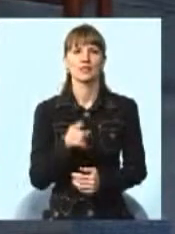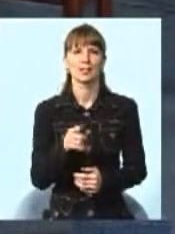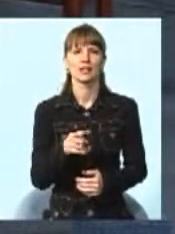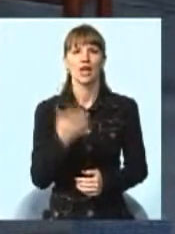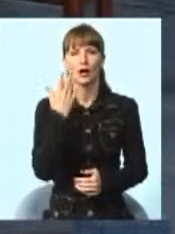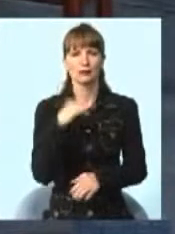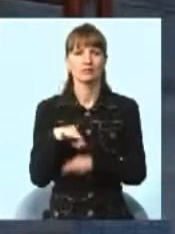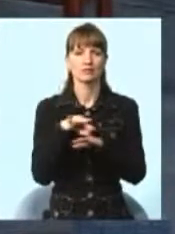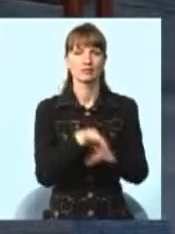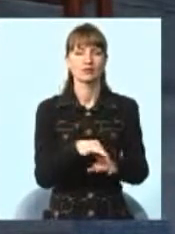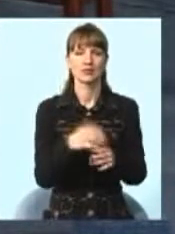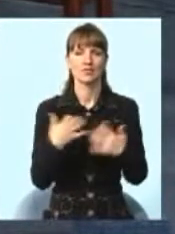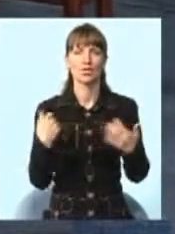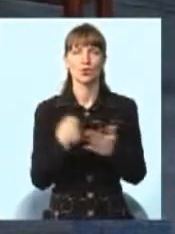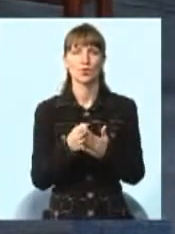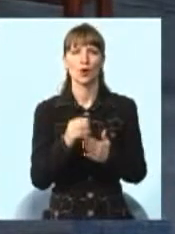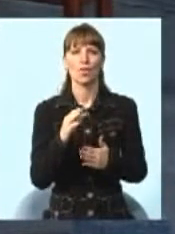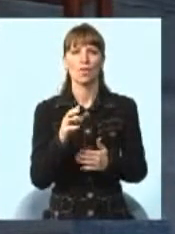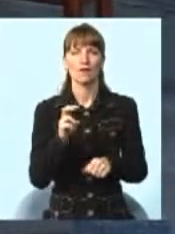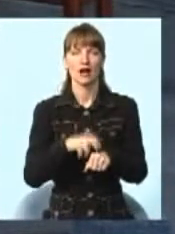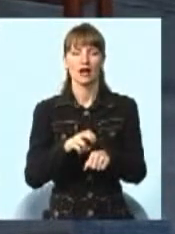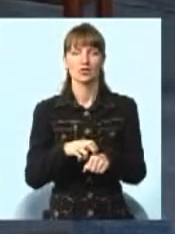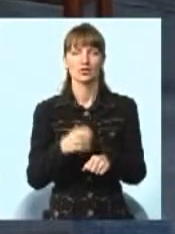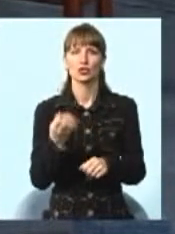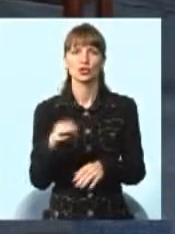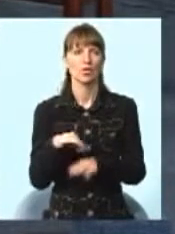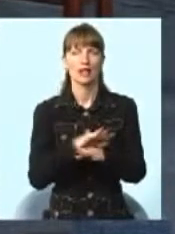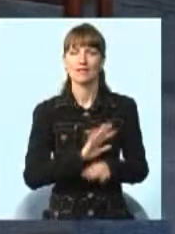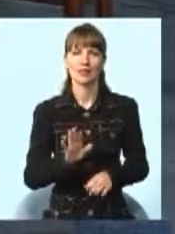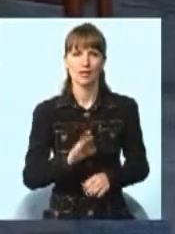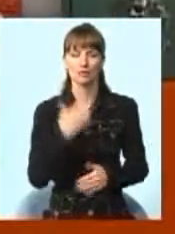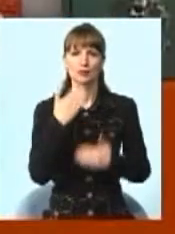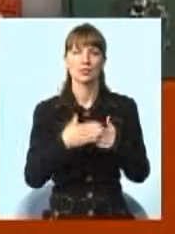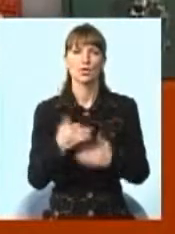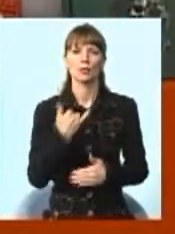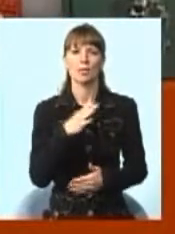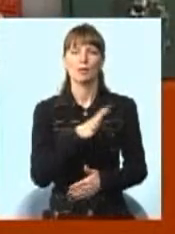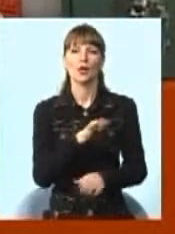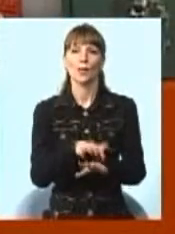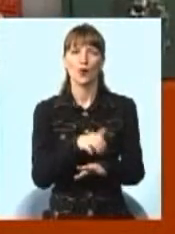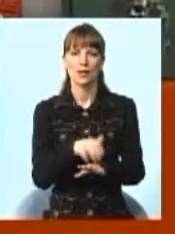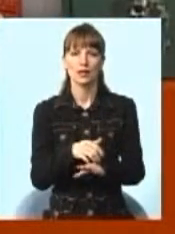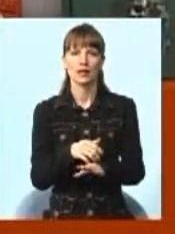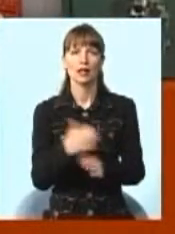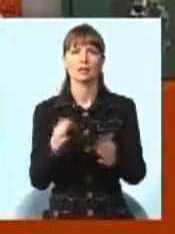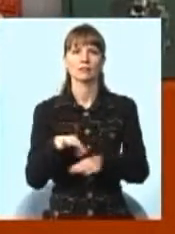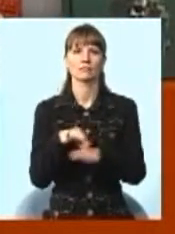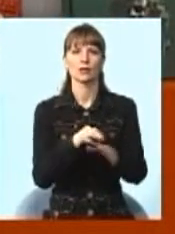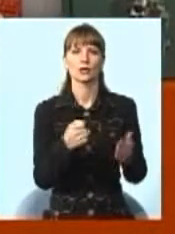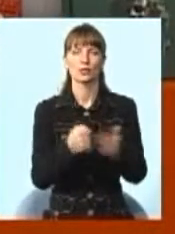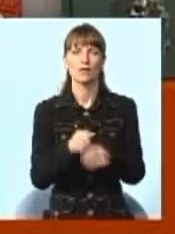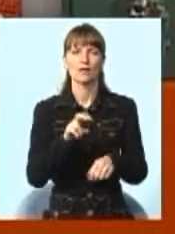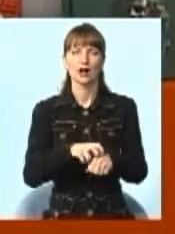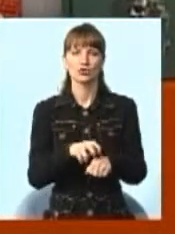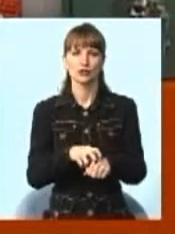ти колись цих тваринок до ветеринарів? Цих тваринок я ще не відводила, але перед цим в мене був котик, якого я відвела до